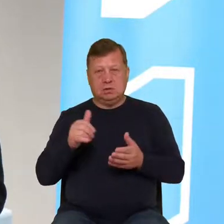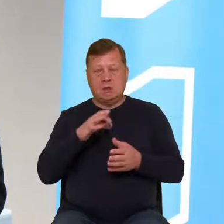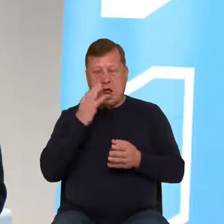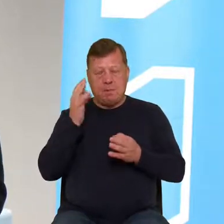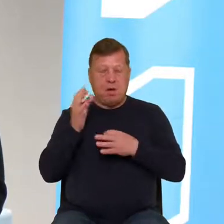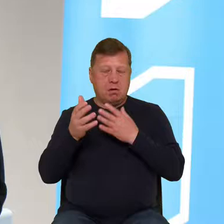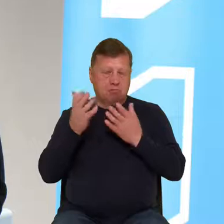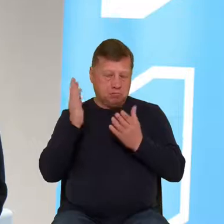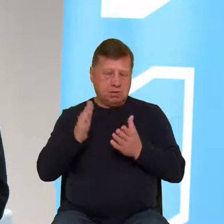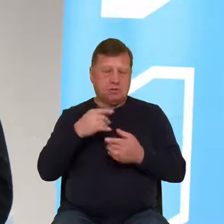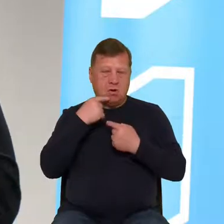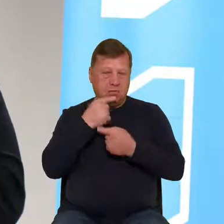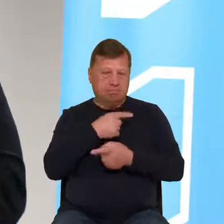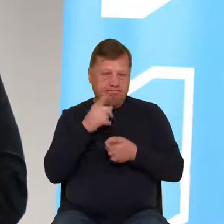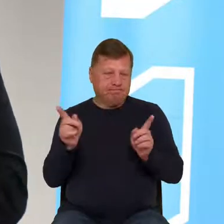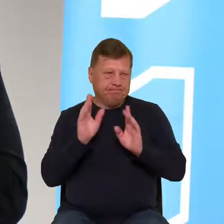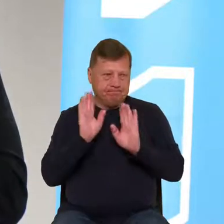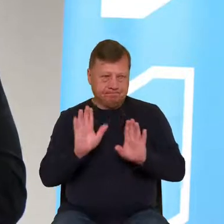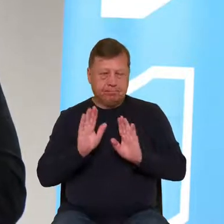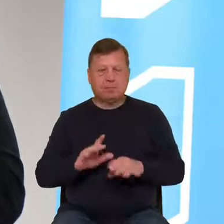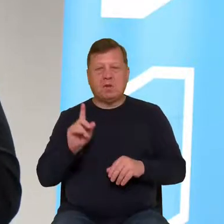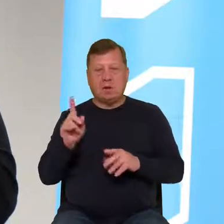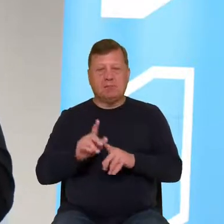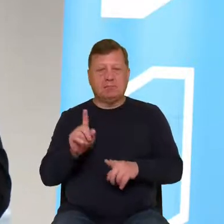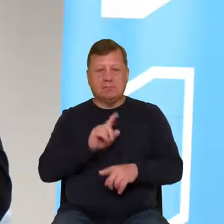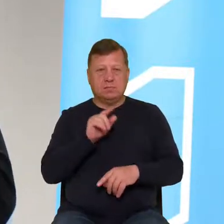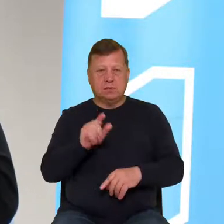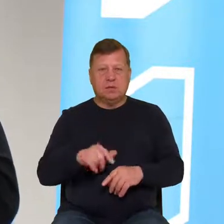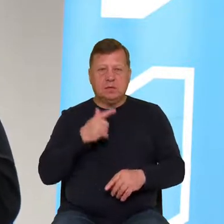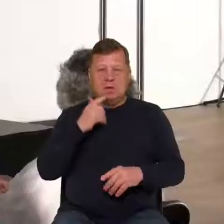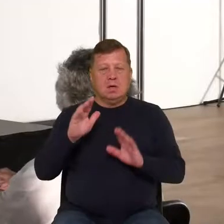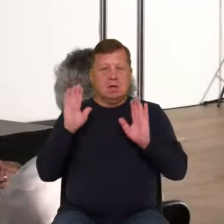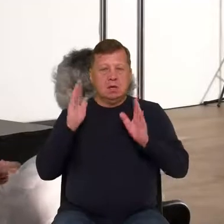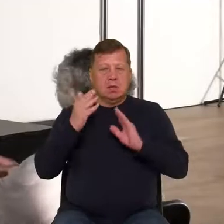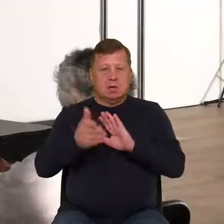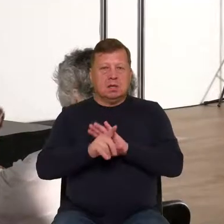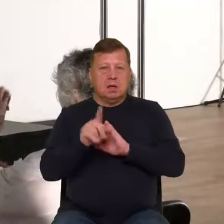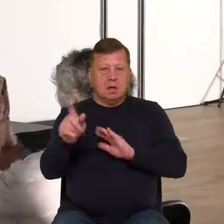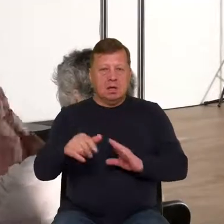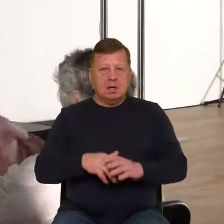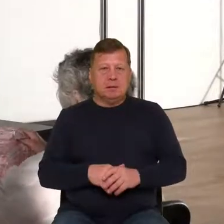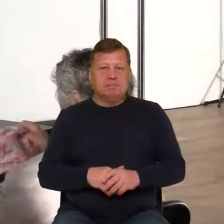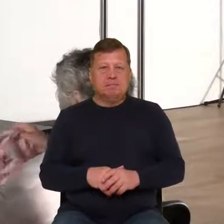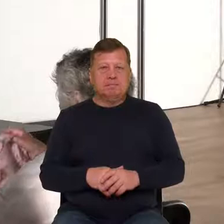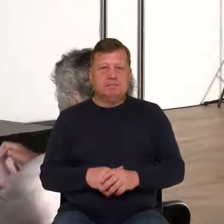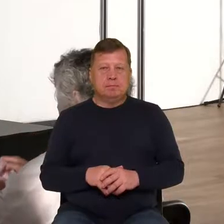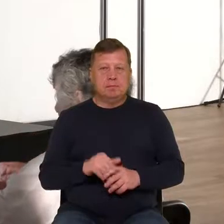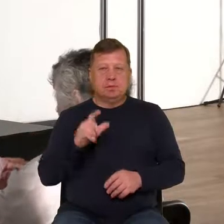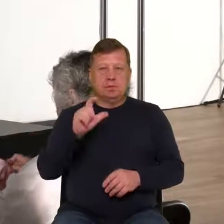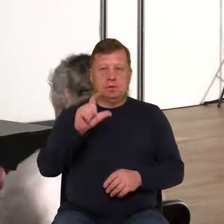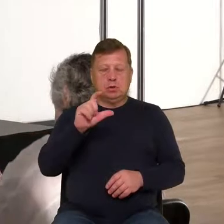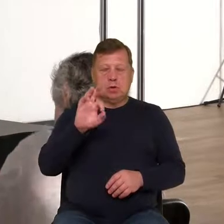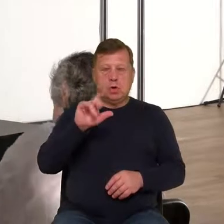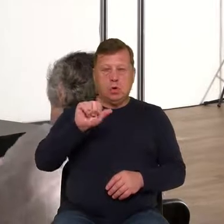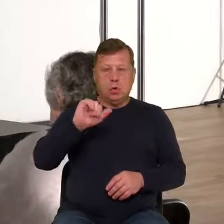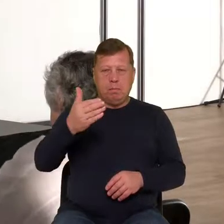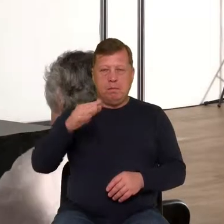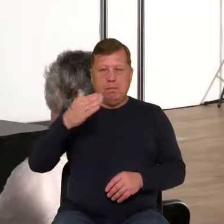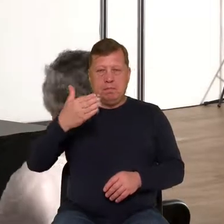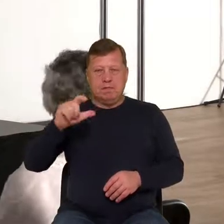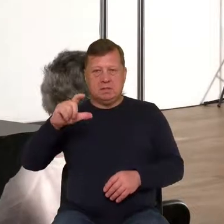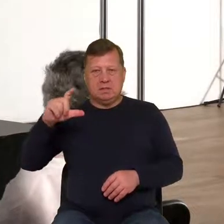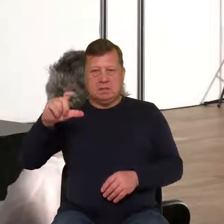lepiej. Ale zanim to nastąpi, chciałbym poprosić o oklaski dla jednego Columa McCanna.